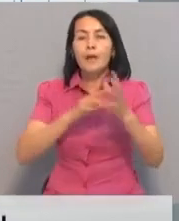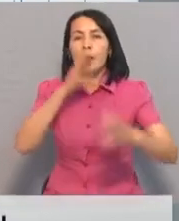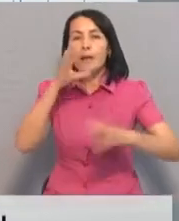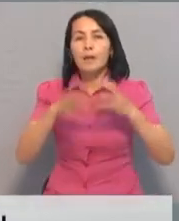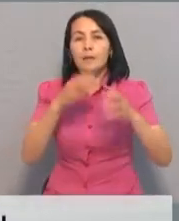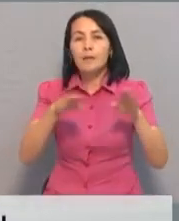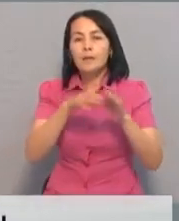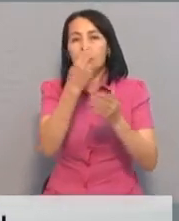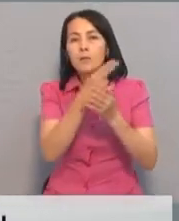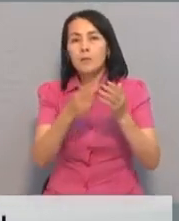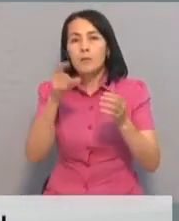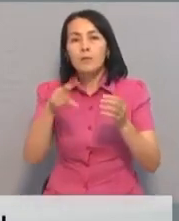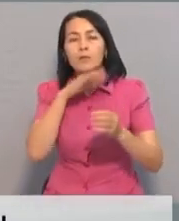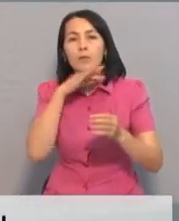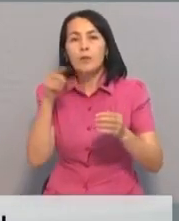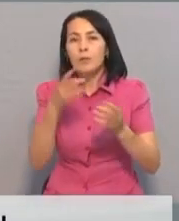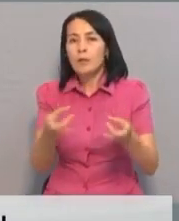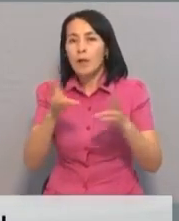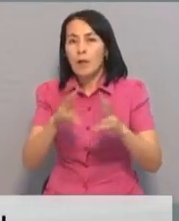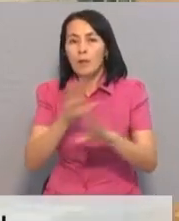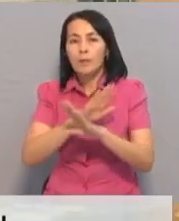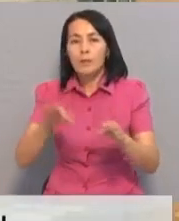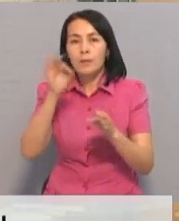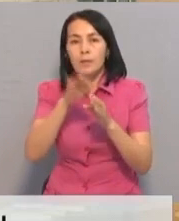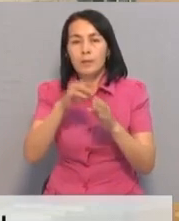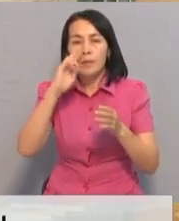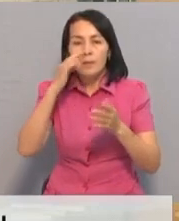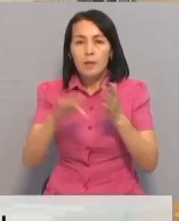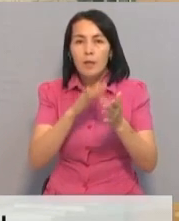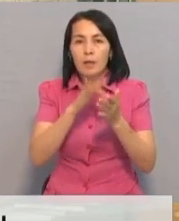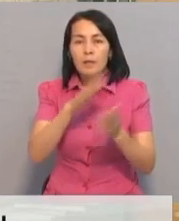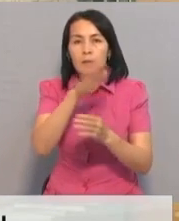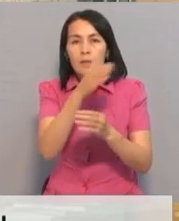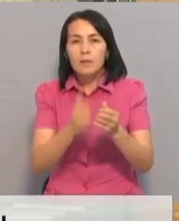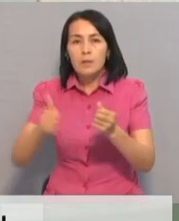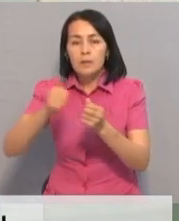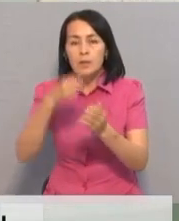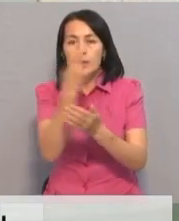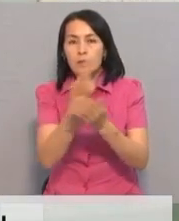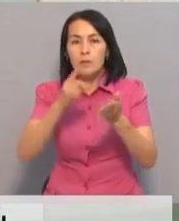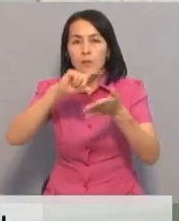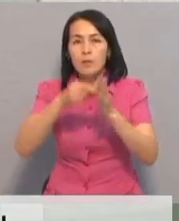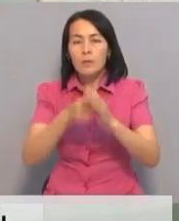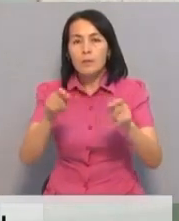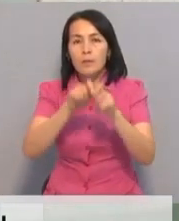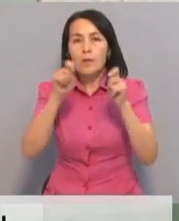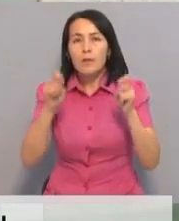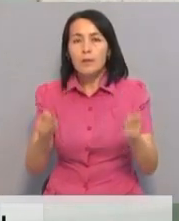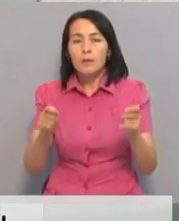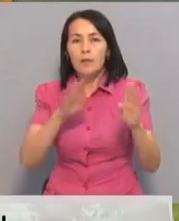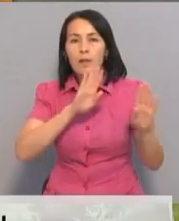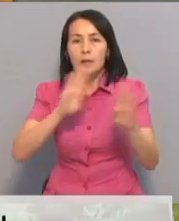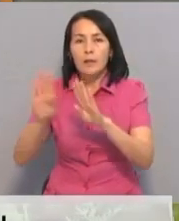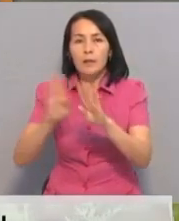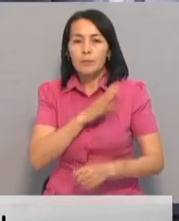танылған суретшілер көп, енді олар тасада қалмайтын болды. Себебі Шым шаһардың орталық саябағындағы суретшілер бұрышы ашық аспан астындағы